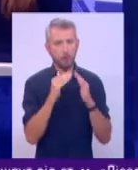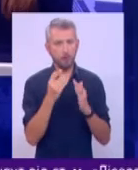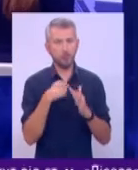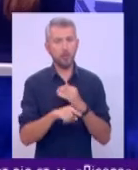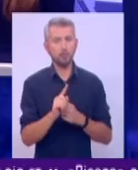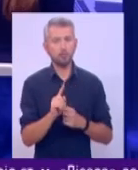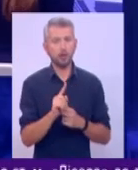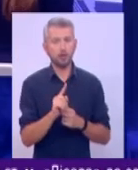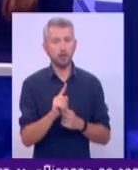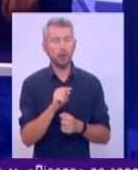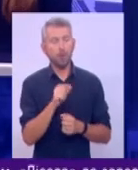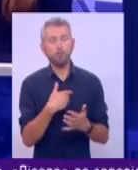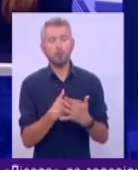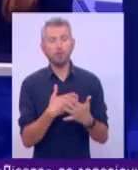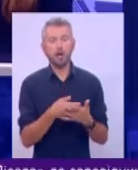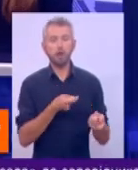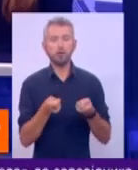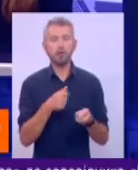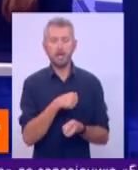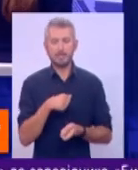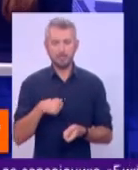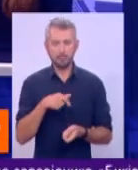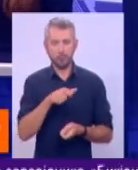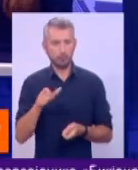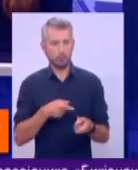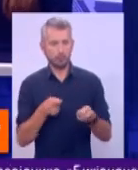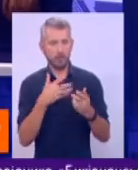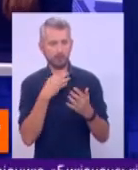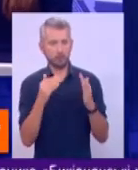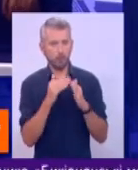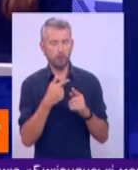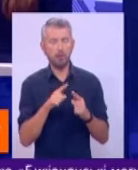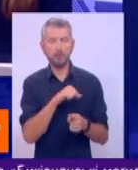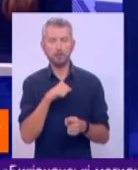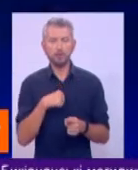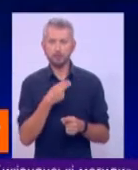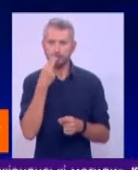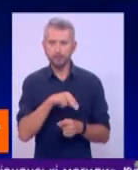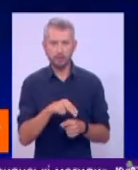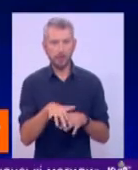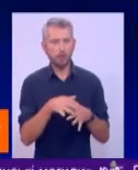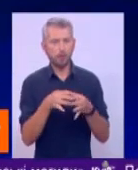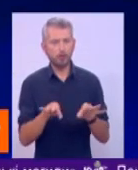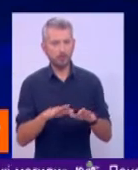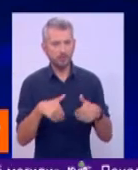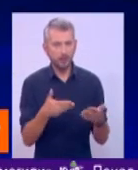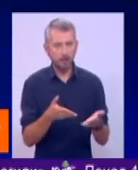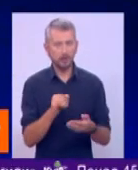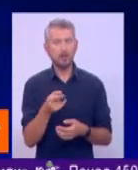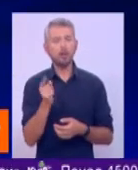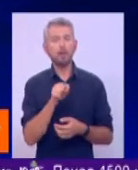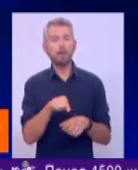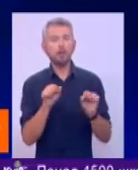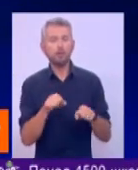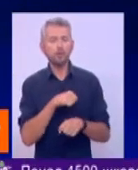что он предполагает управление самими жильцами, да, поэтому это самый оптимальный демократический вариант. И тогда вы